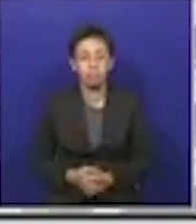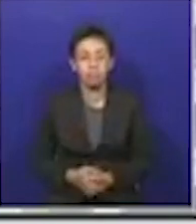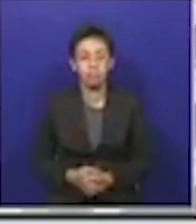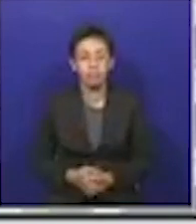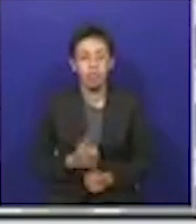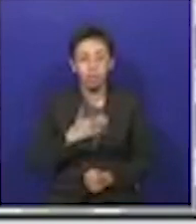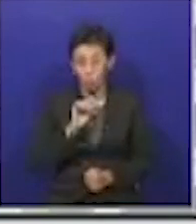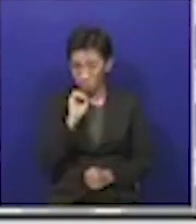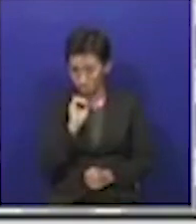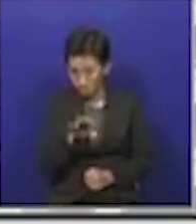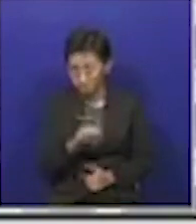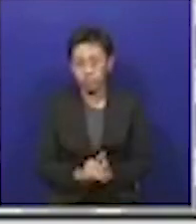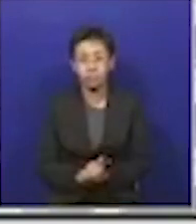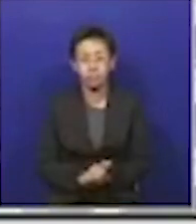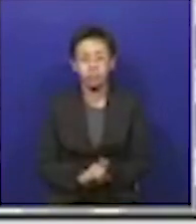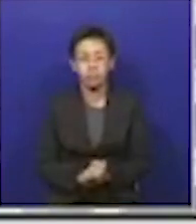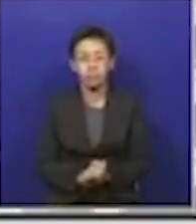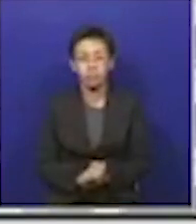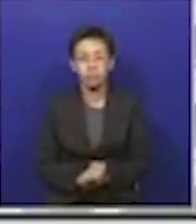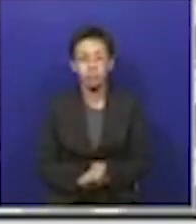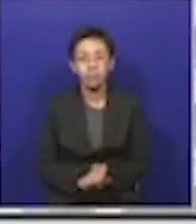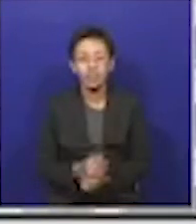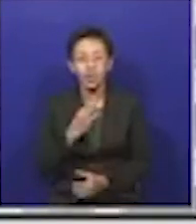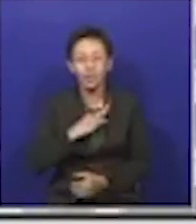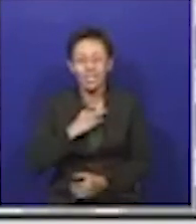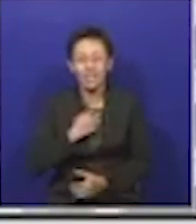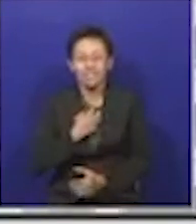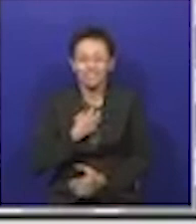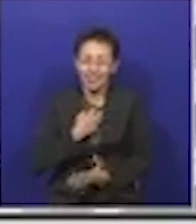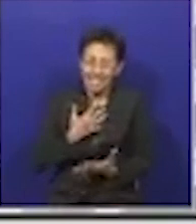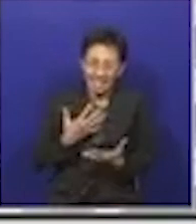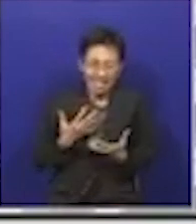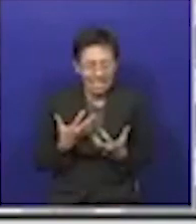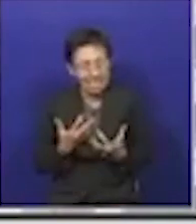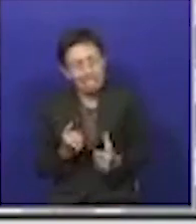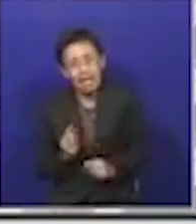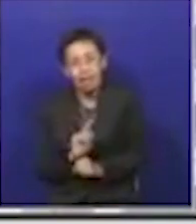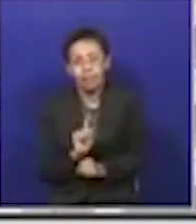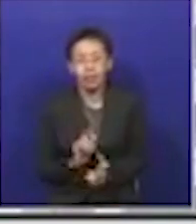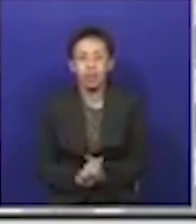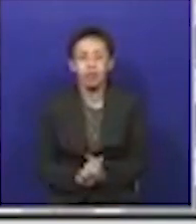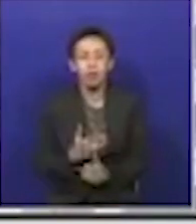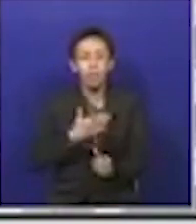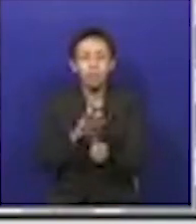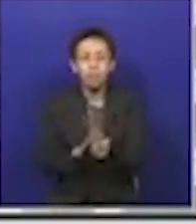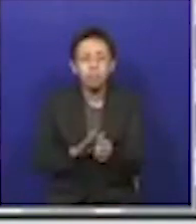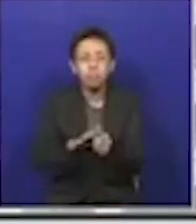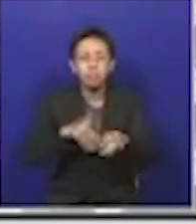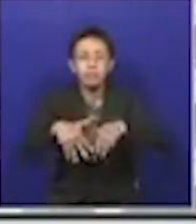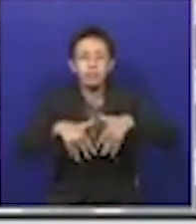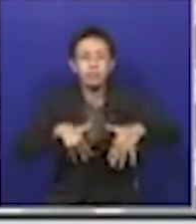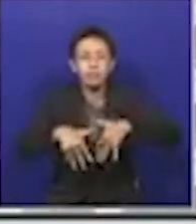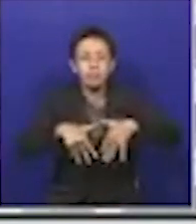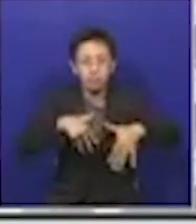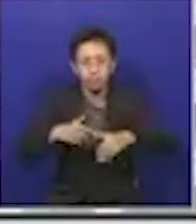ผมบอกเลยนะฮะที่บอกกลืนไม่เข้าคายไม่ออกนี่คืออะไรครับผมสงสารพ่อแม่พี่น้องประชาชน